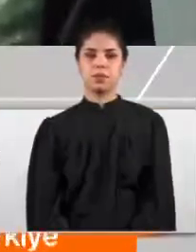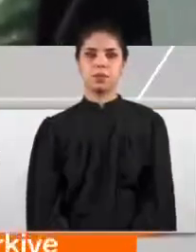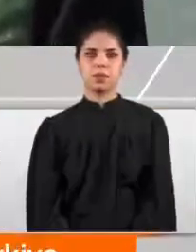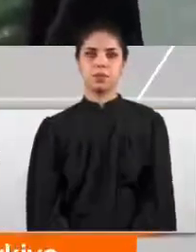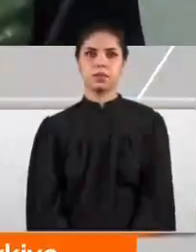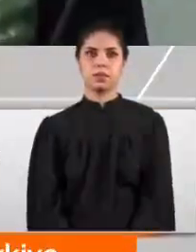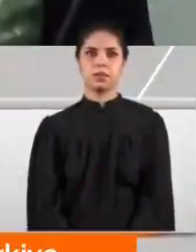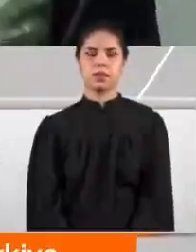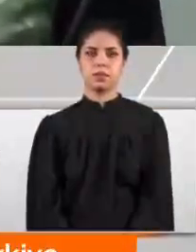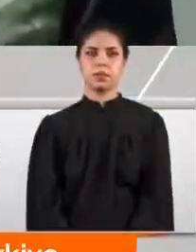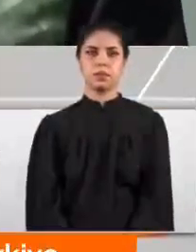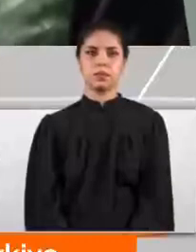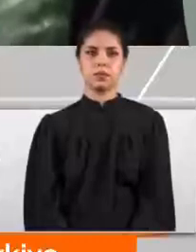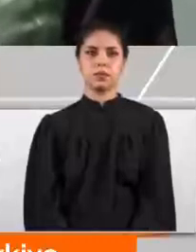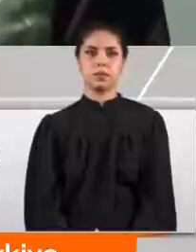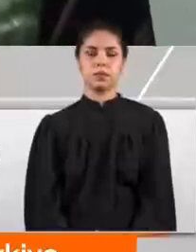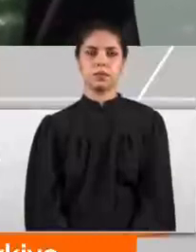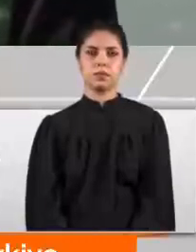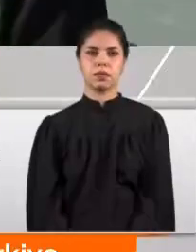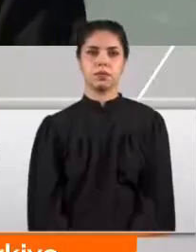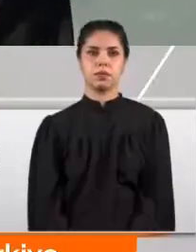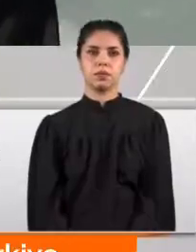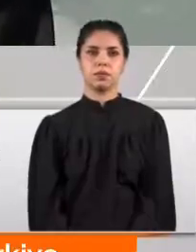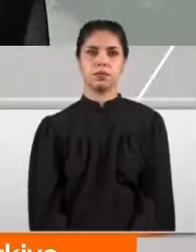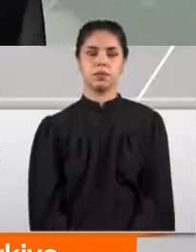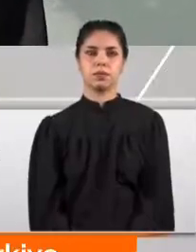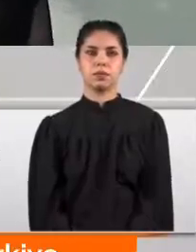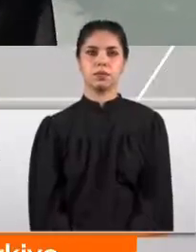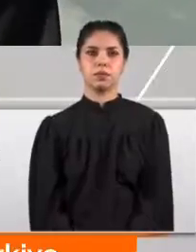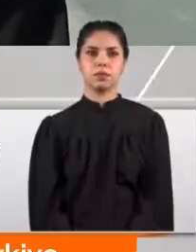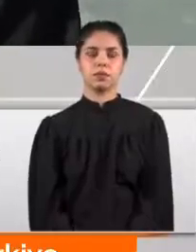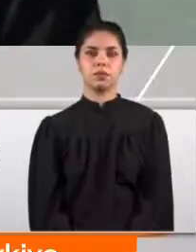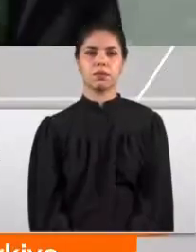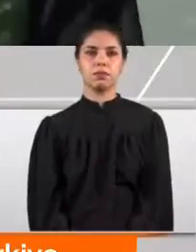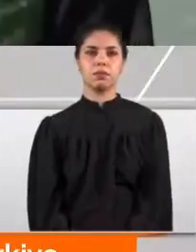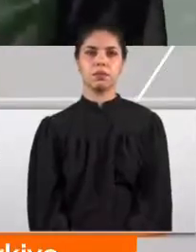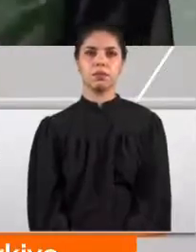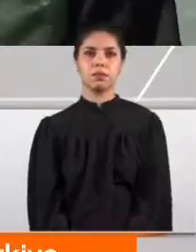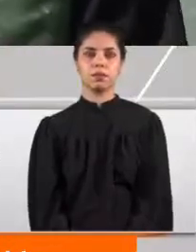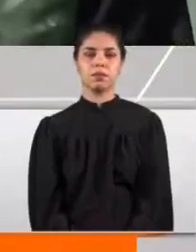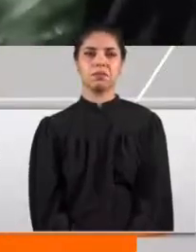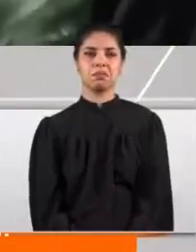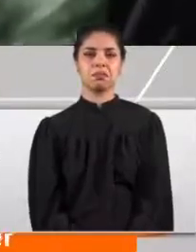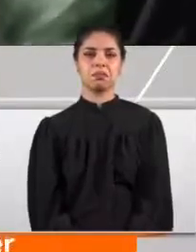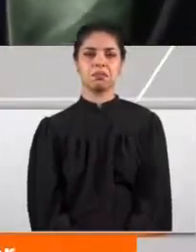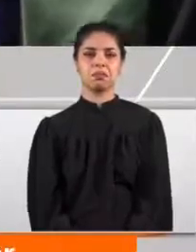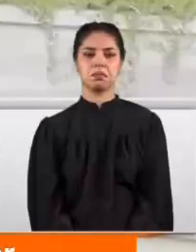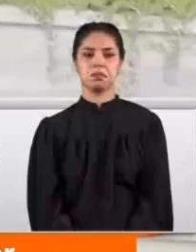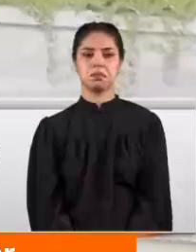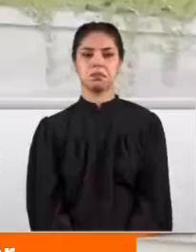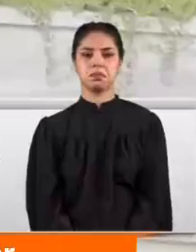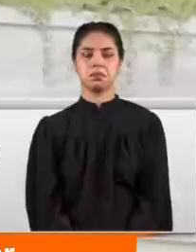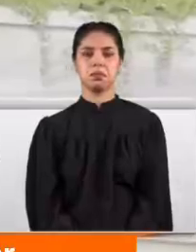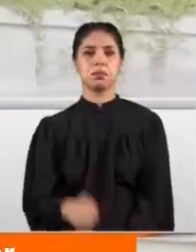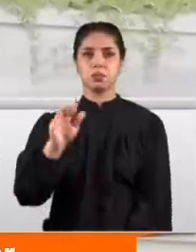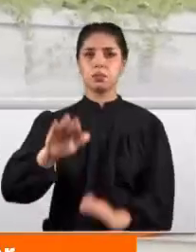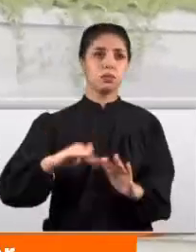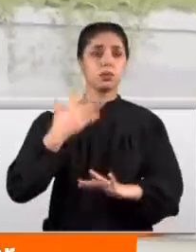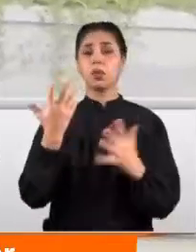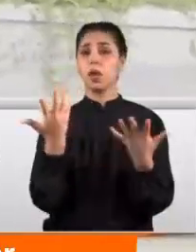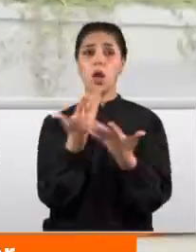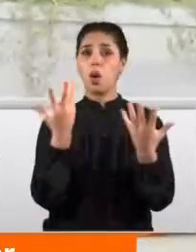rahatlaması için bir an önce bu Mezarlığı açması ve Fetih Kabil işlemini yapması lazım Çünkü bu ateş üfleyerek Sönmez Peki bundan sonra ne